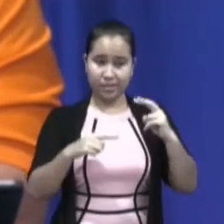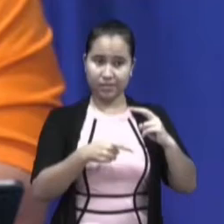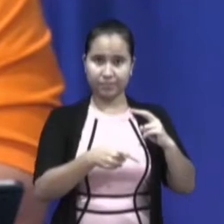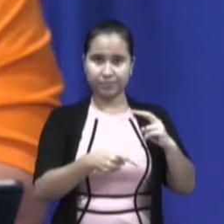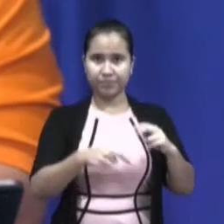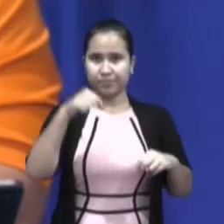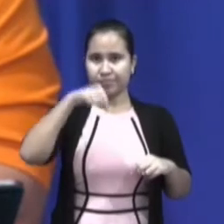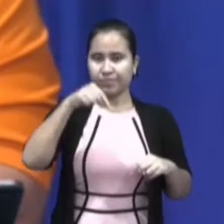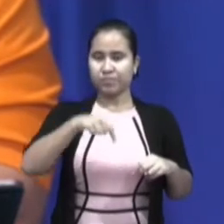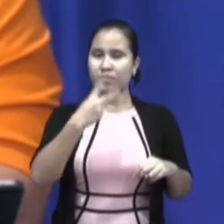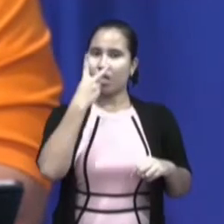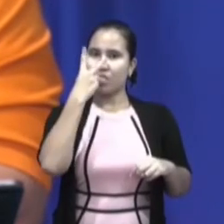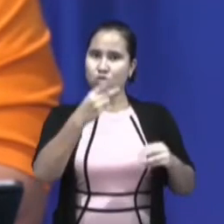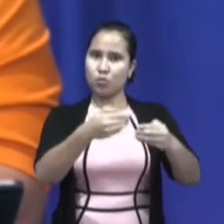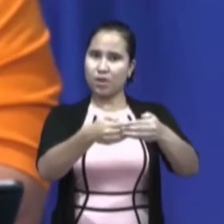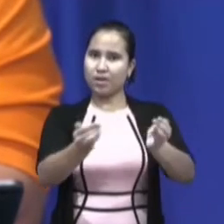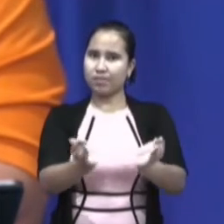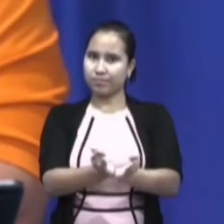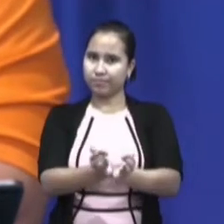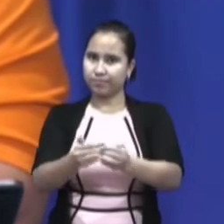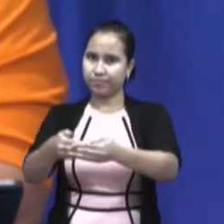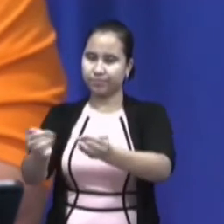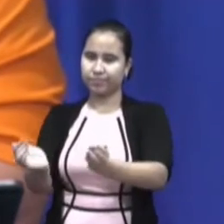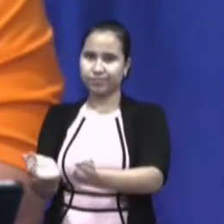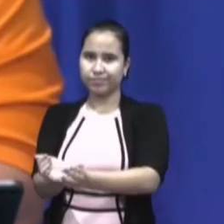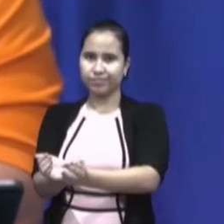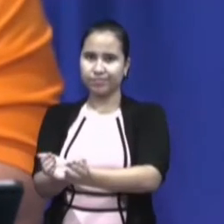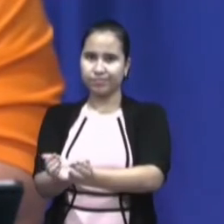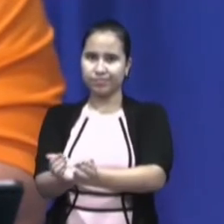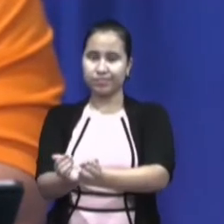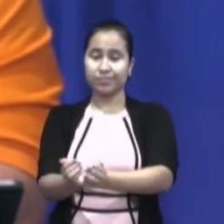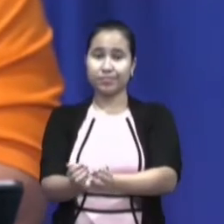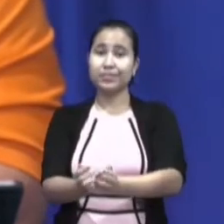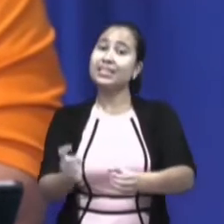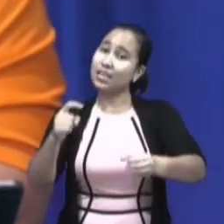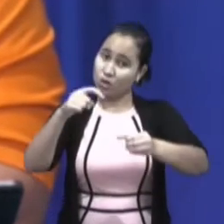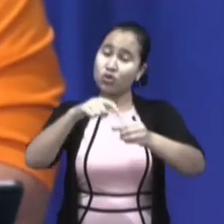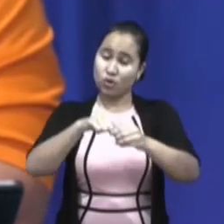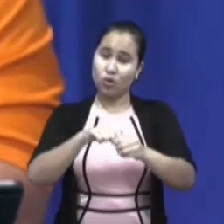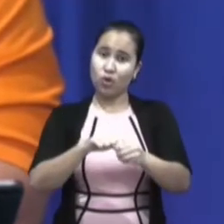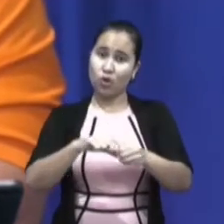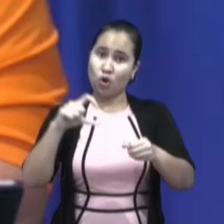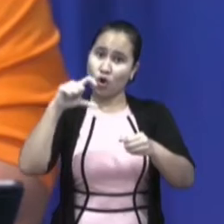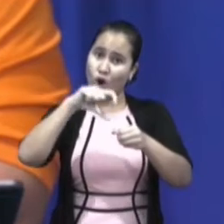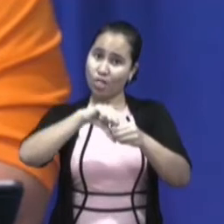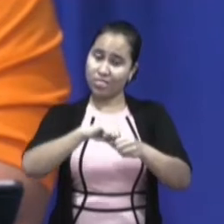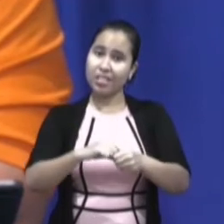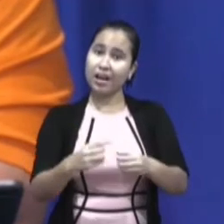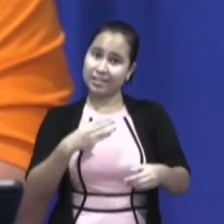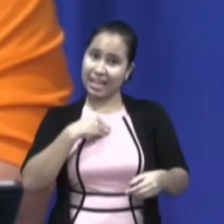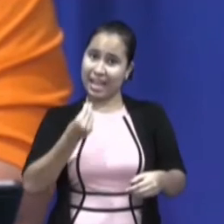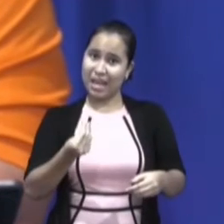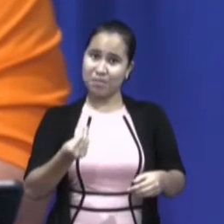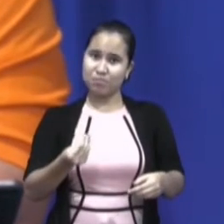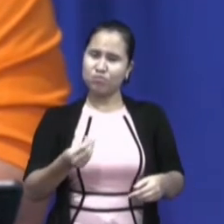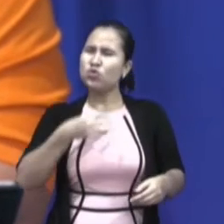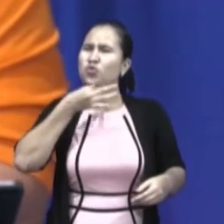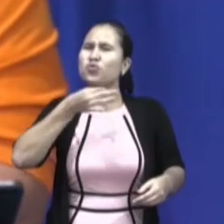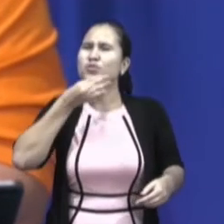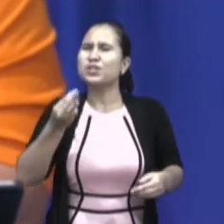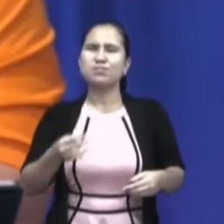dit moment twee instanties zijn die inderdaad contact onderhouden met deze mensen. En het hoeft niet altijd met een bezoek te